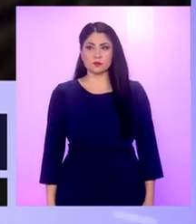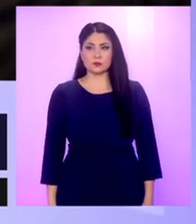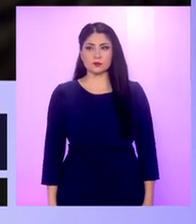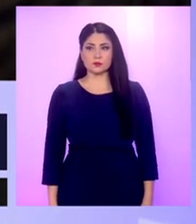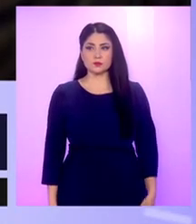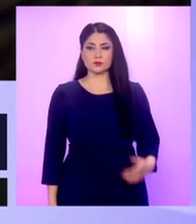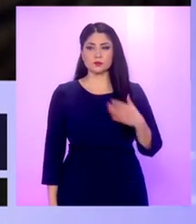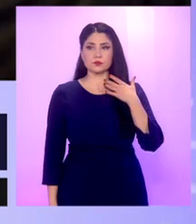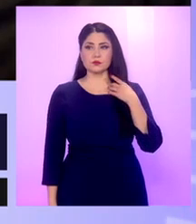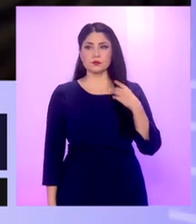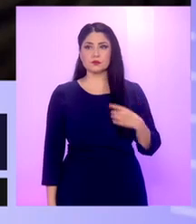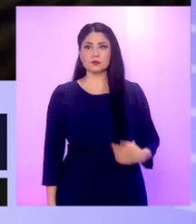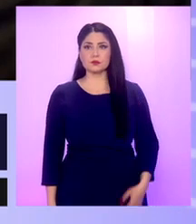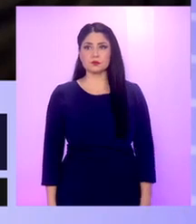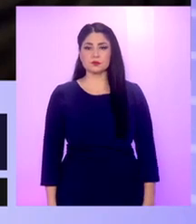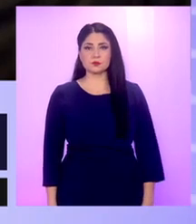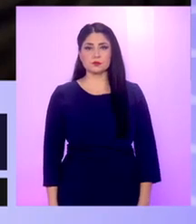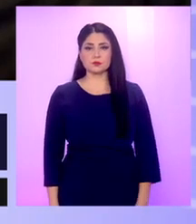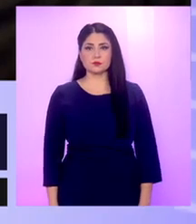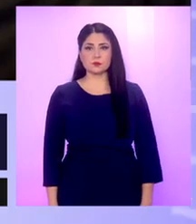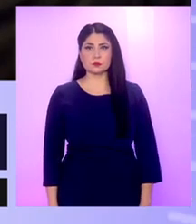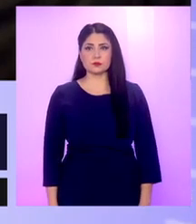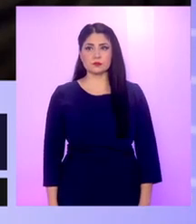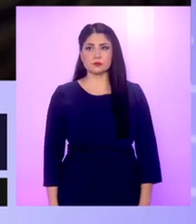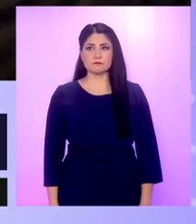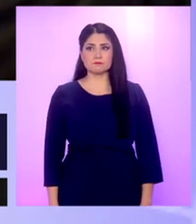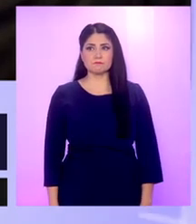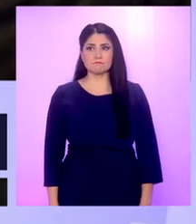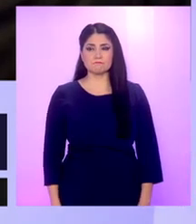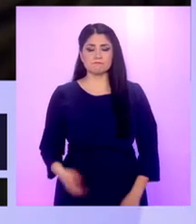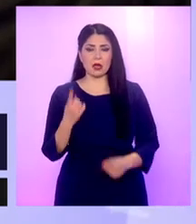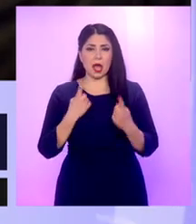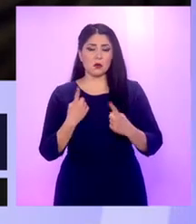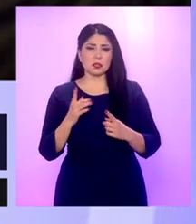prin cum să le numesc eu, cărele, hărțuieli,